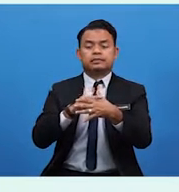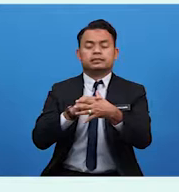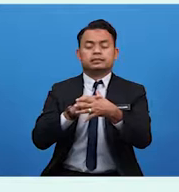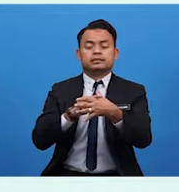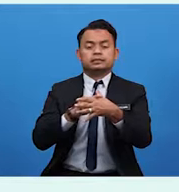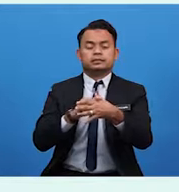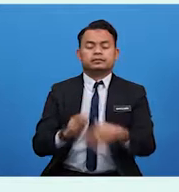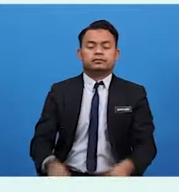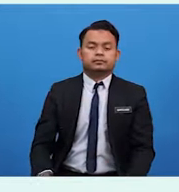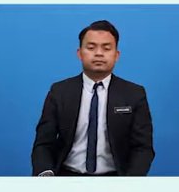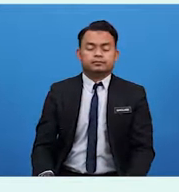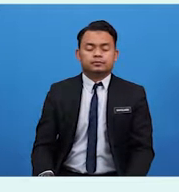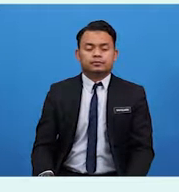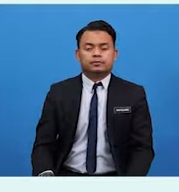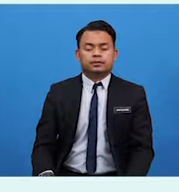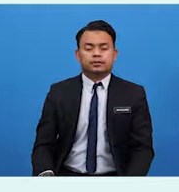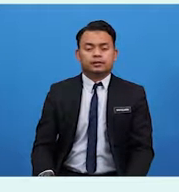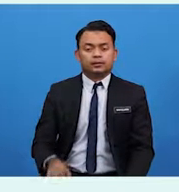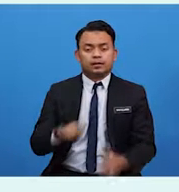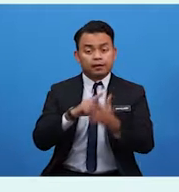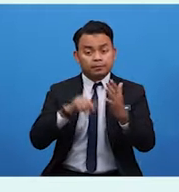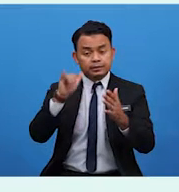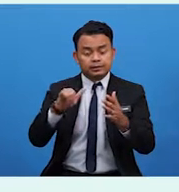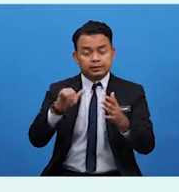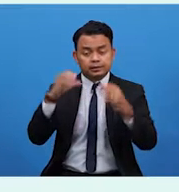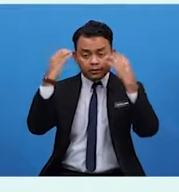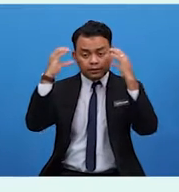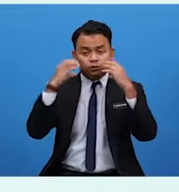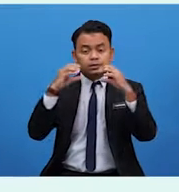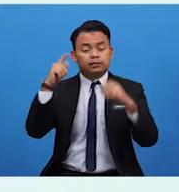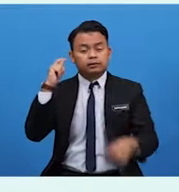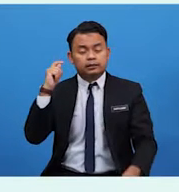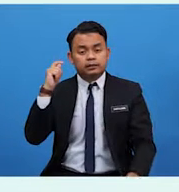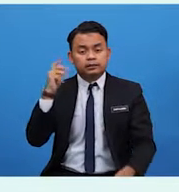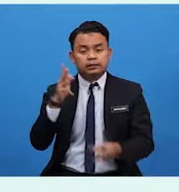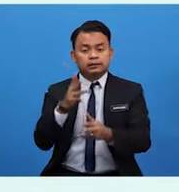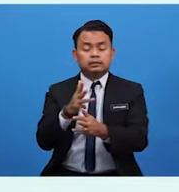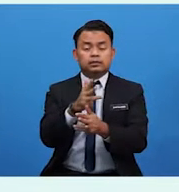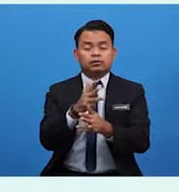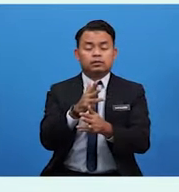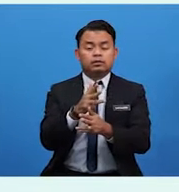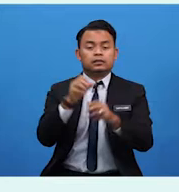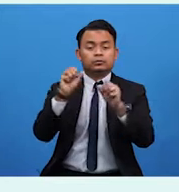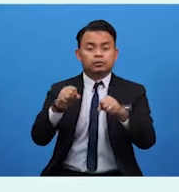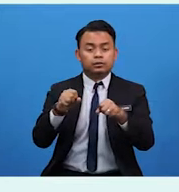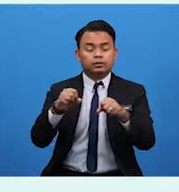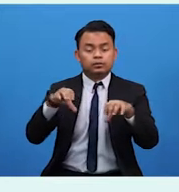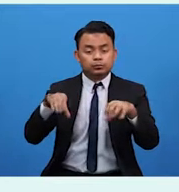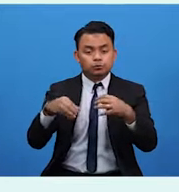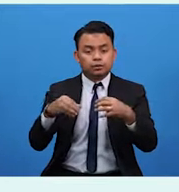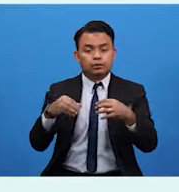Seperti mana yang cikgu nyatakan tadi, kawalan elektrik dapat dilakukan secara manual dan